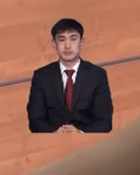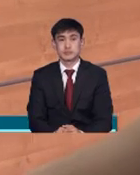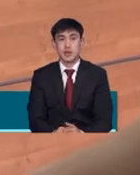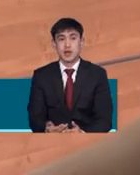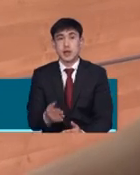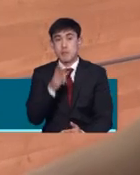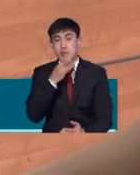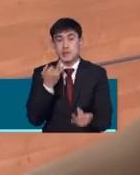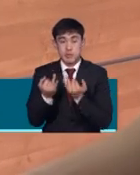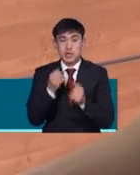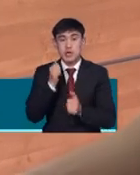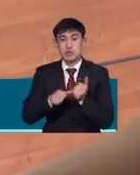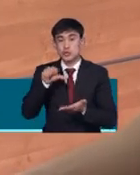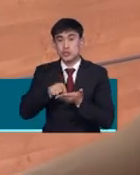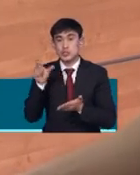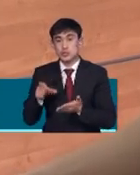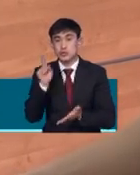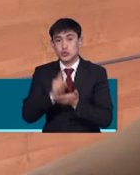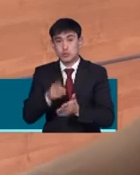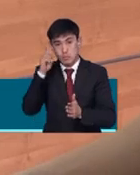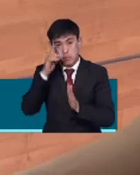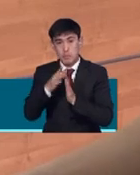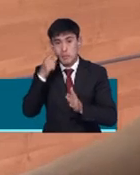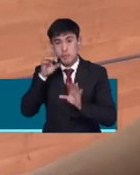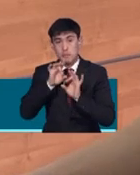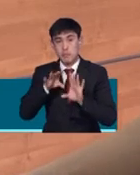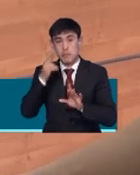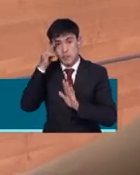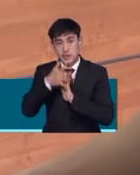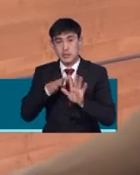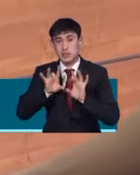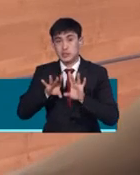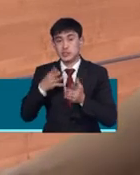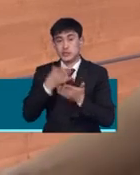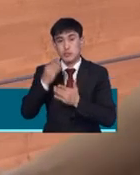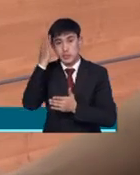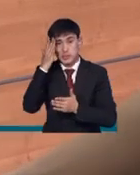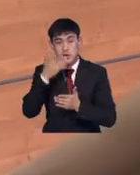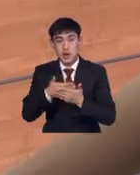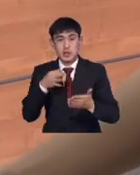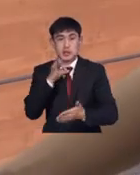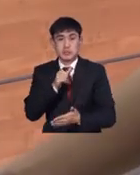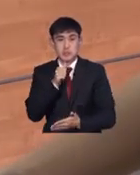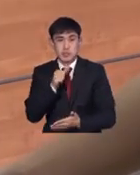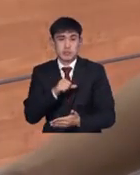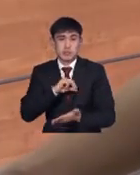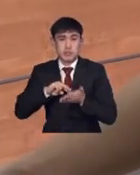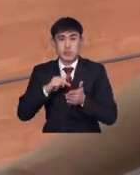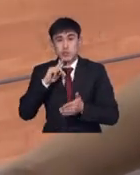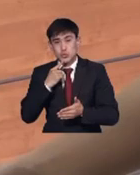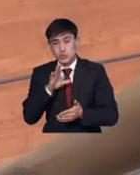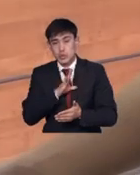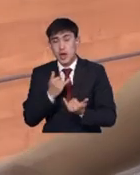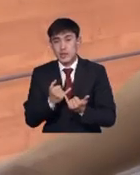В момент дебатов каждый участник должен прямо и понятно для аудитории донести свою мысль. Ранее я сама испытывала в этом плане